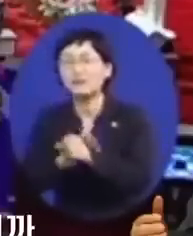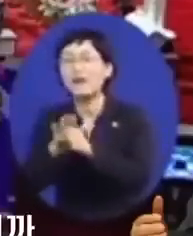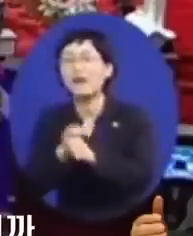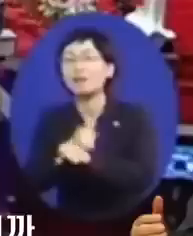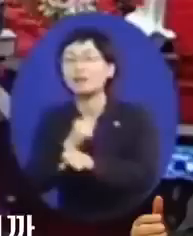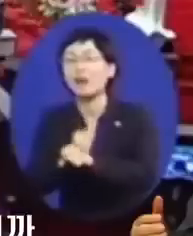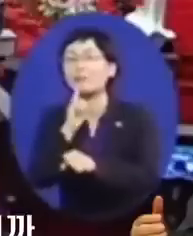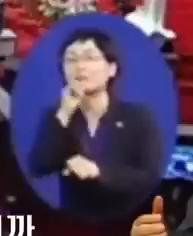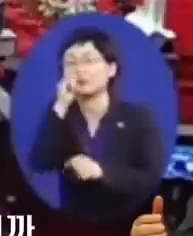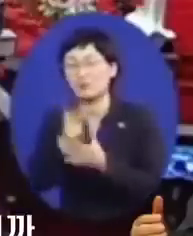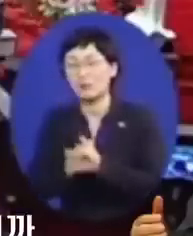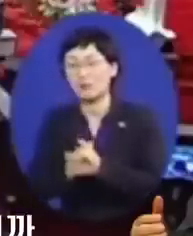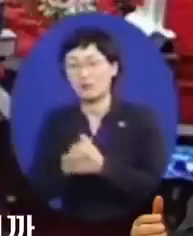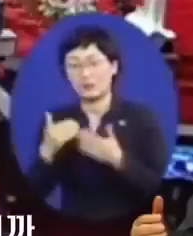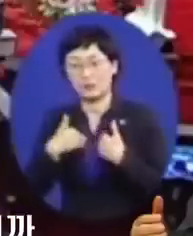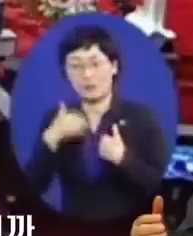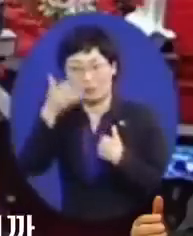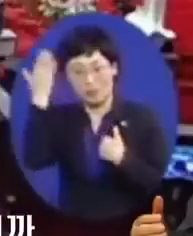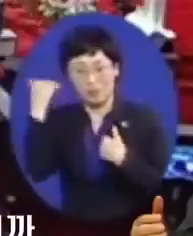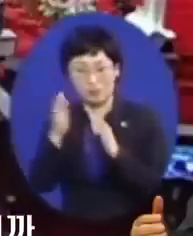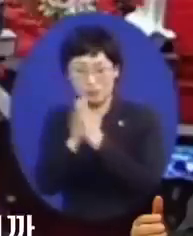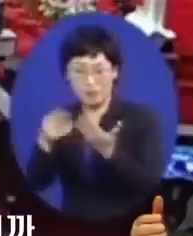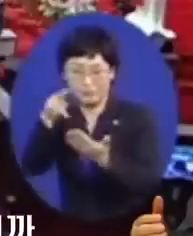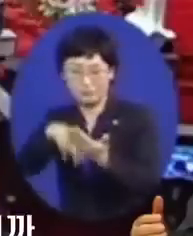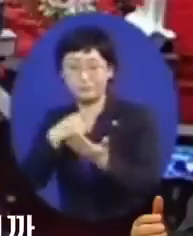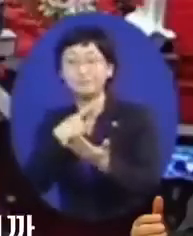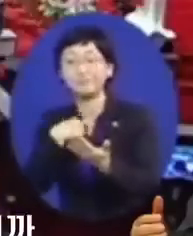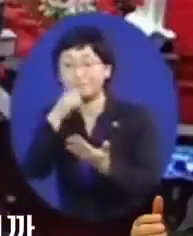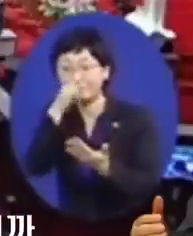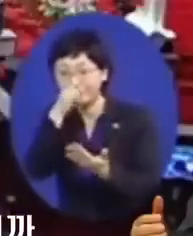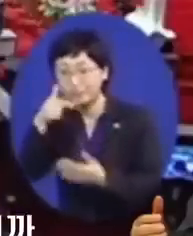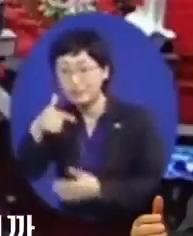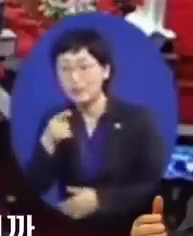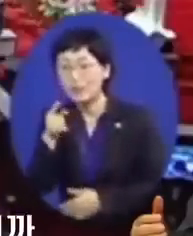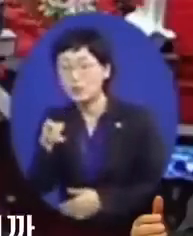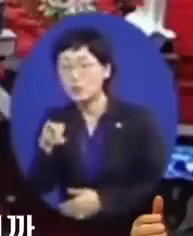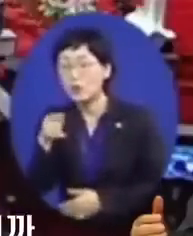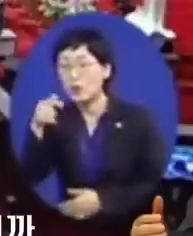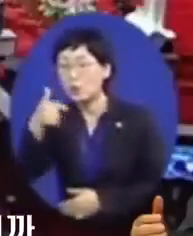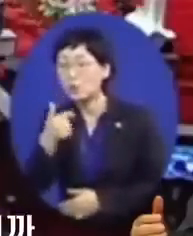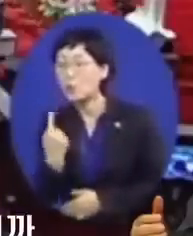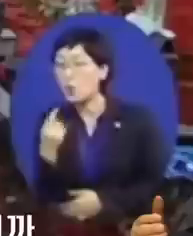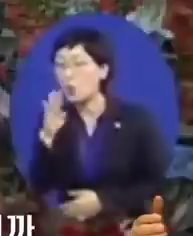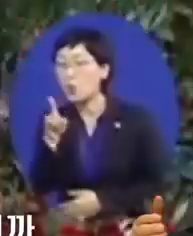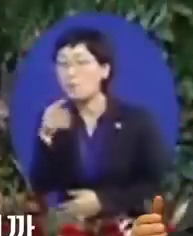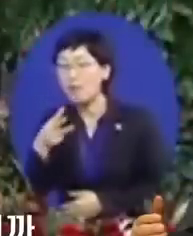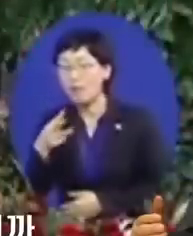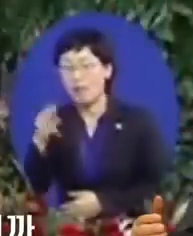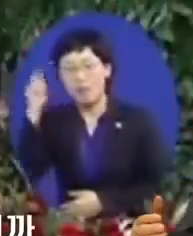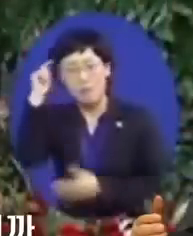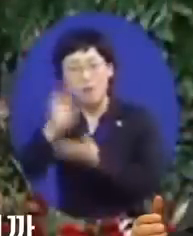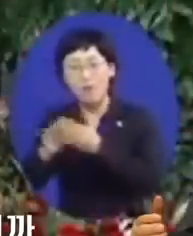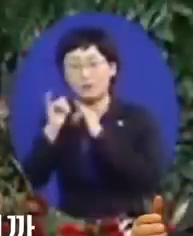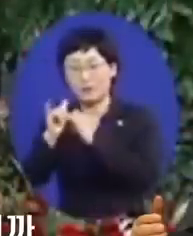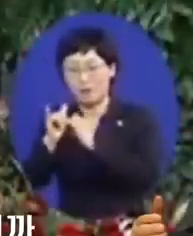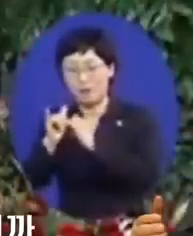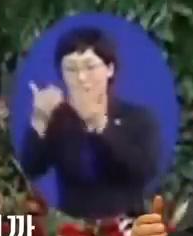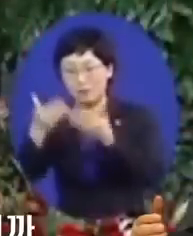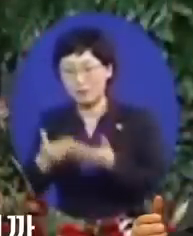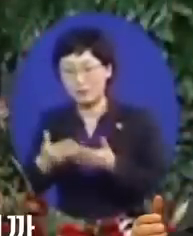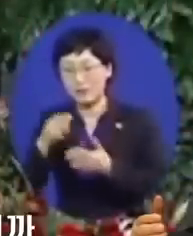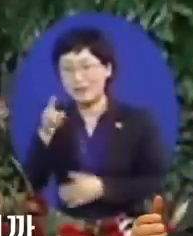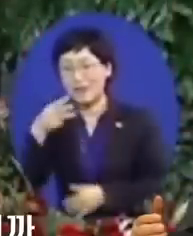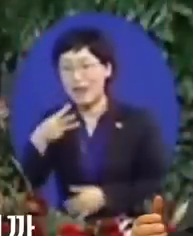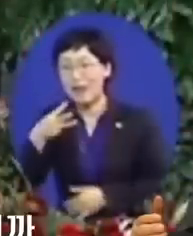것입니다. 저는 이런 이야기를 읽어보았었습니다. 노벨 평화상 수상자 엘리 비젤 박사는 유태인으로서